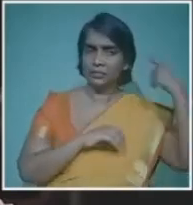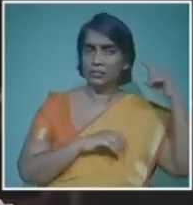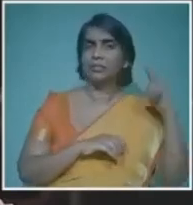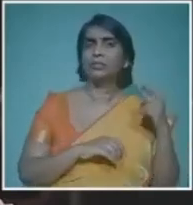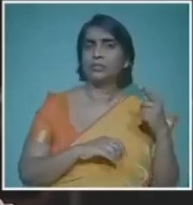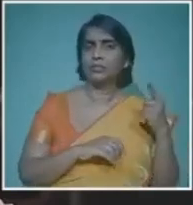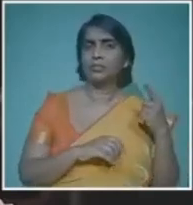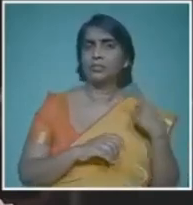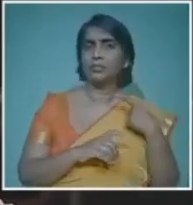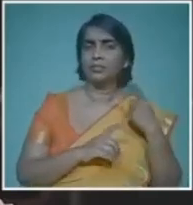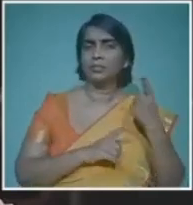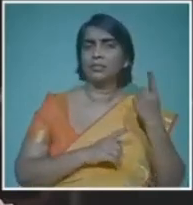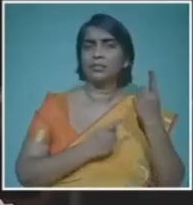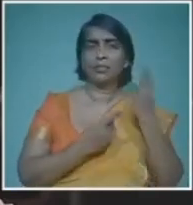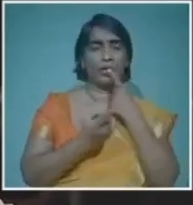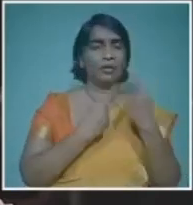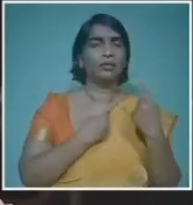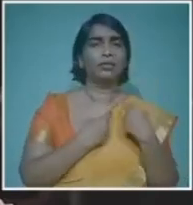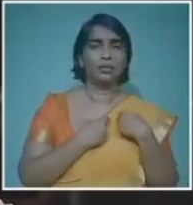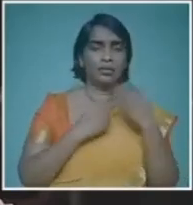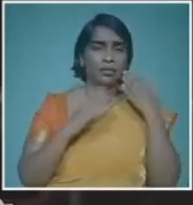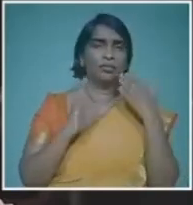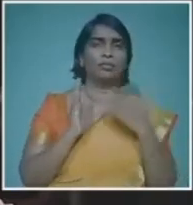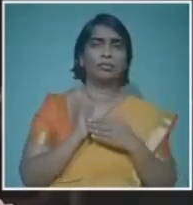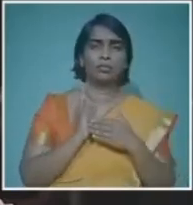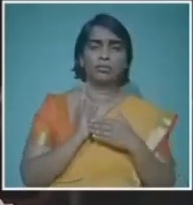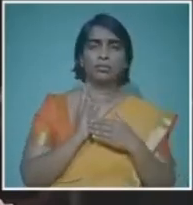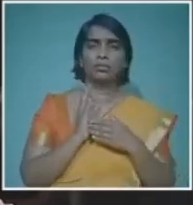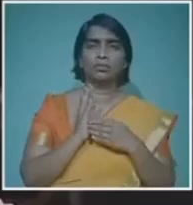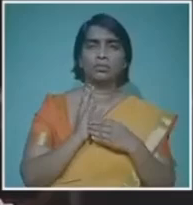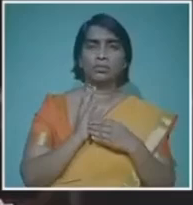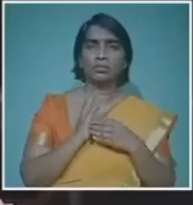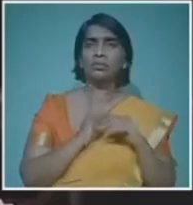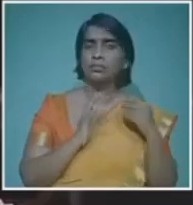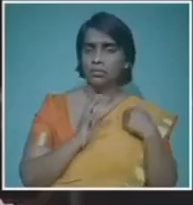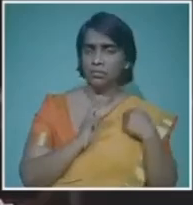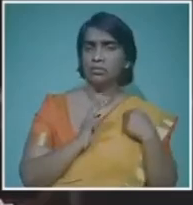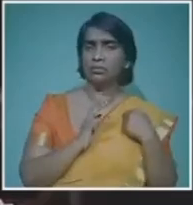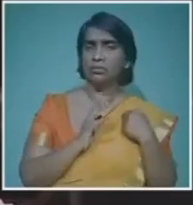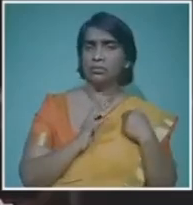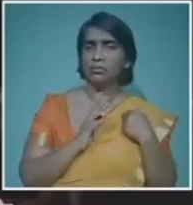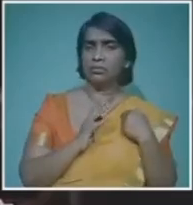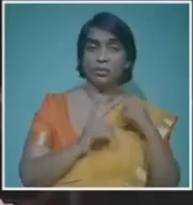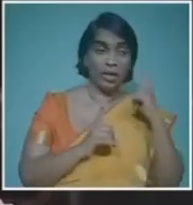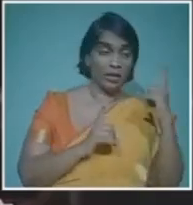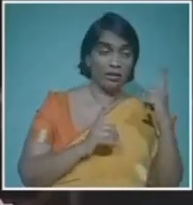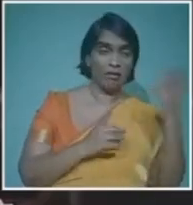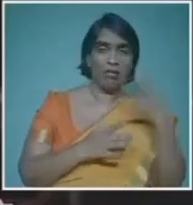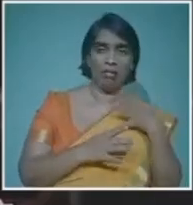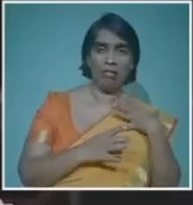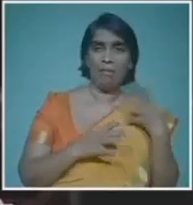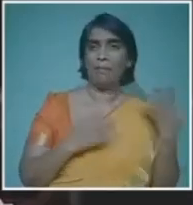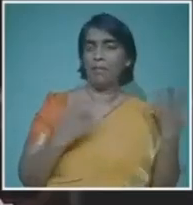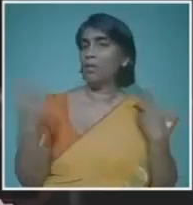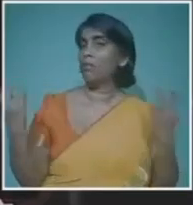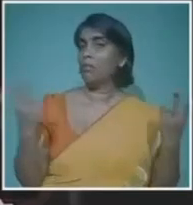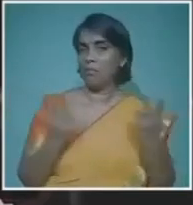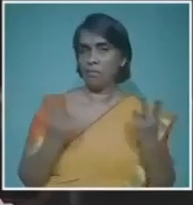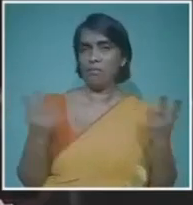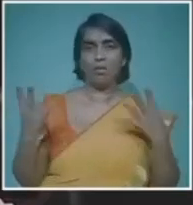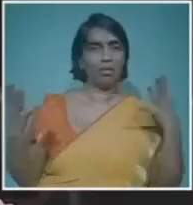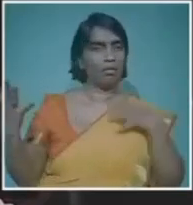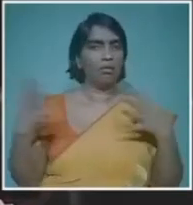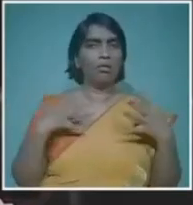තමයි මට රෙප්‍රසන්ටේෂන්ස් කරේ මේ පිළිබඳව ඉතින් ඒකට මම කිව්වා ඒක ගැන මට එක පැත්තක් විතරක් අහලා බෑ දෙපැත්තම